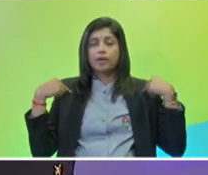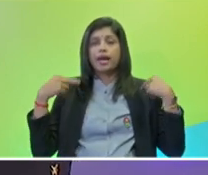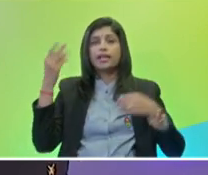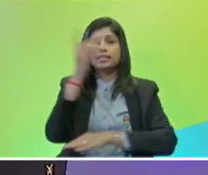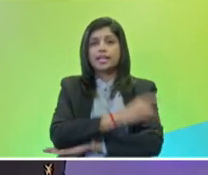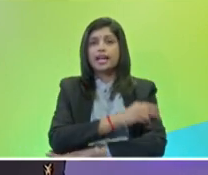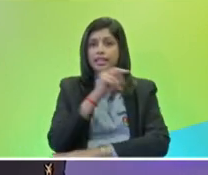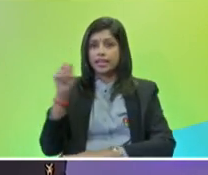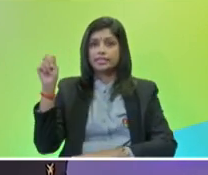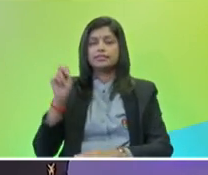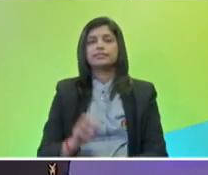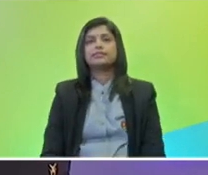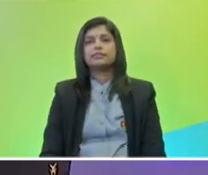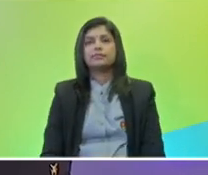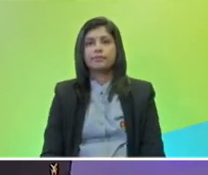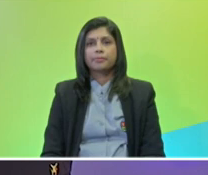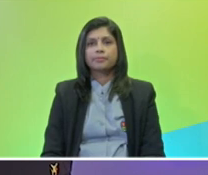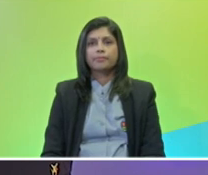melakukan aktivitas